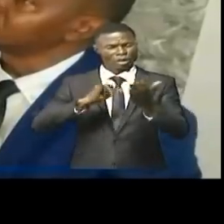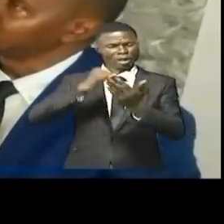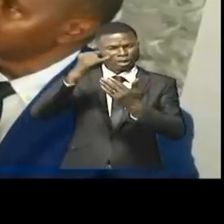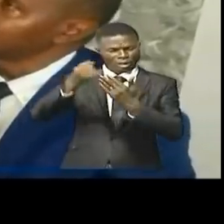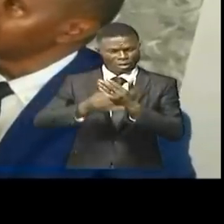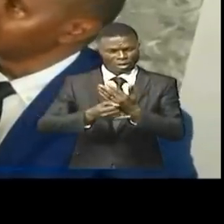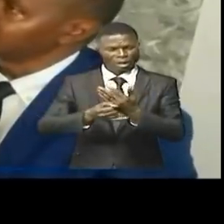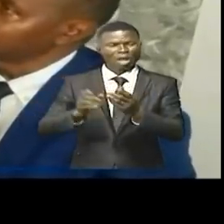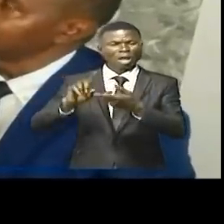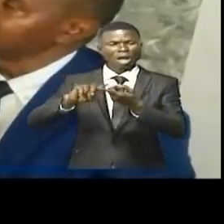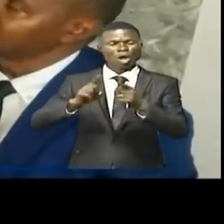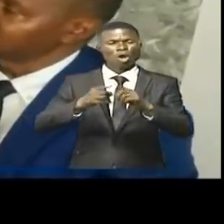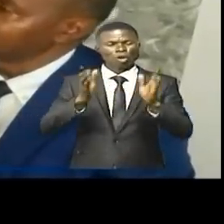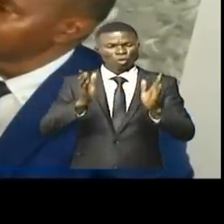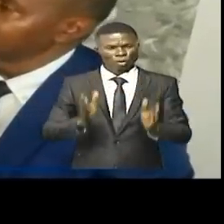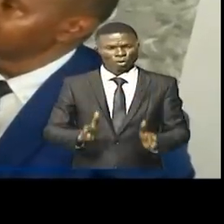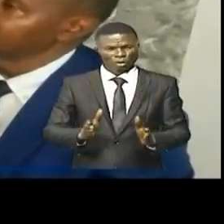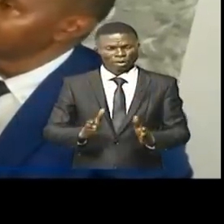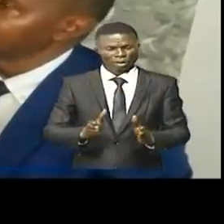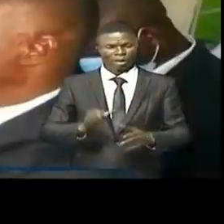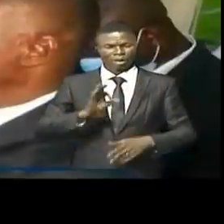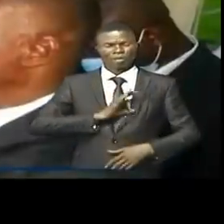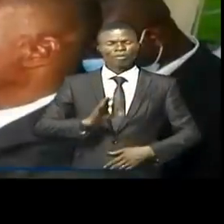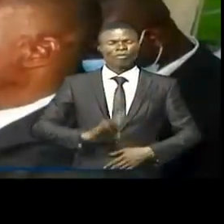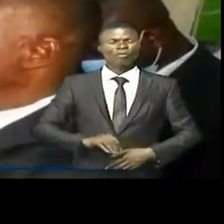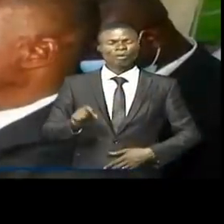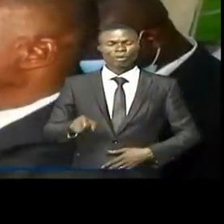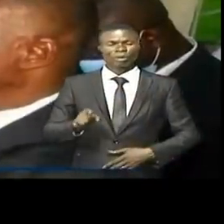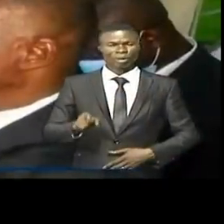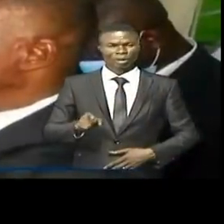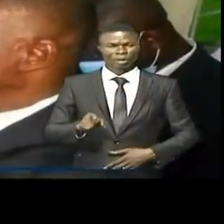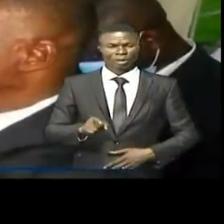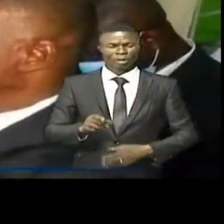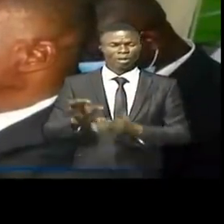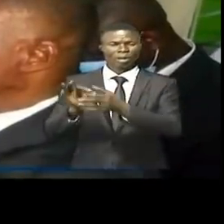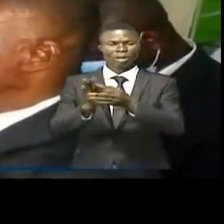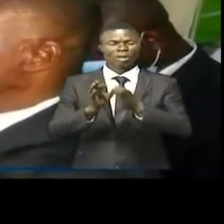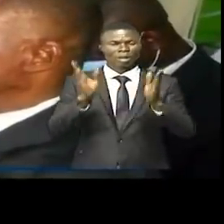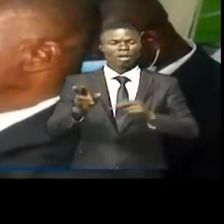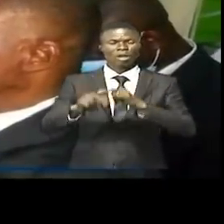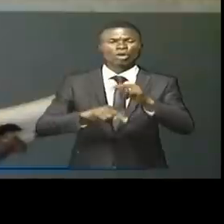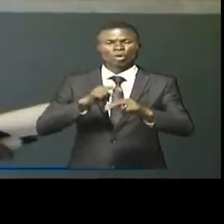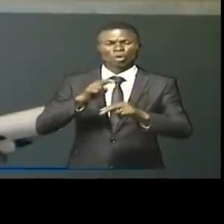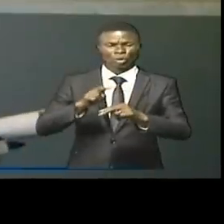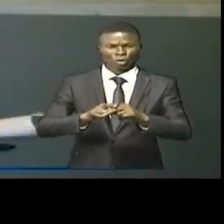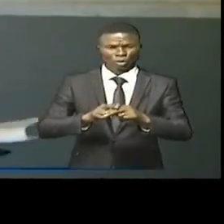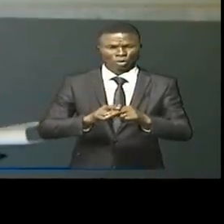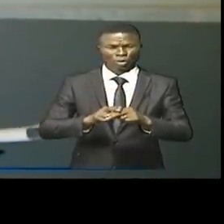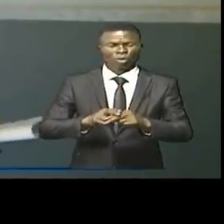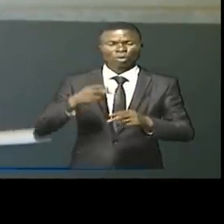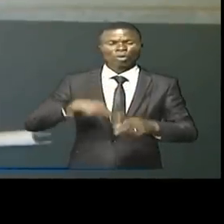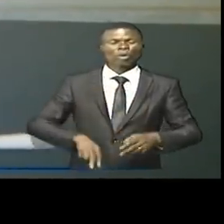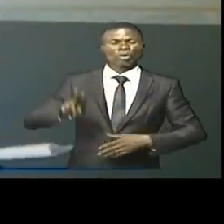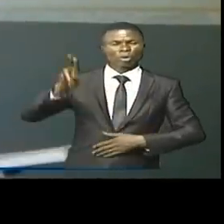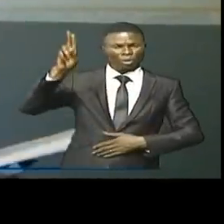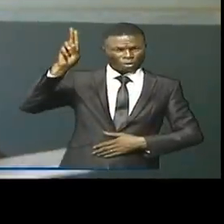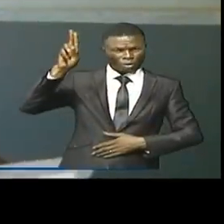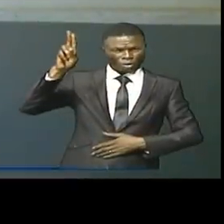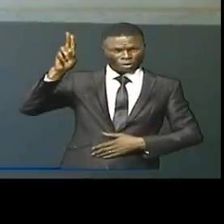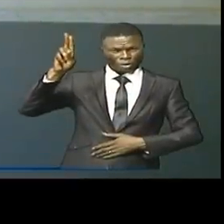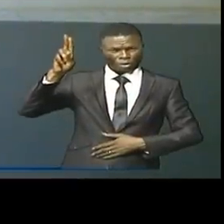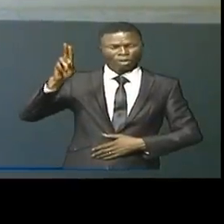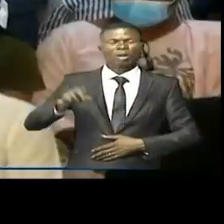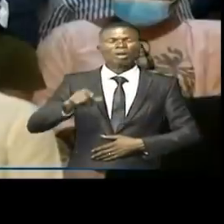collaborateurs de félix-antoine 6 5 et 10 les coordonnateur national des corps d'élite des lits d'épaisses les docteurs sauf